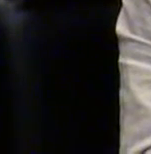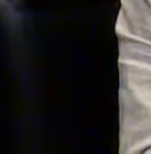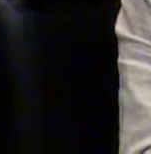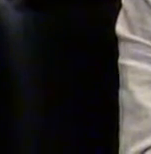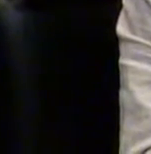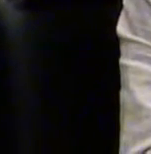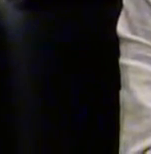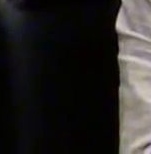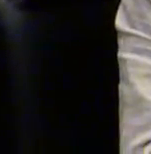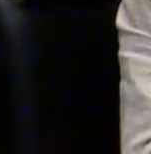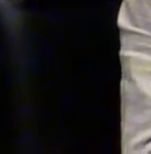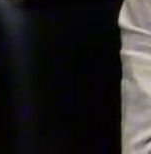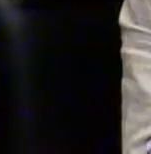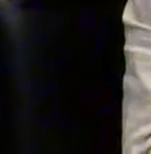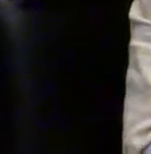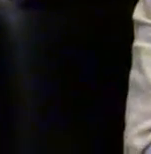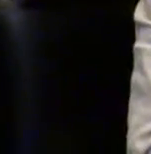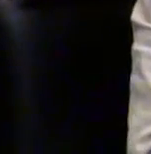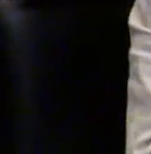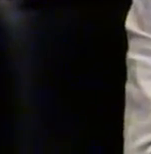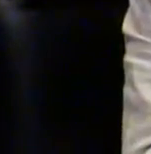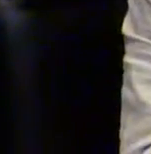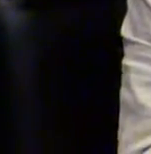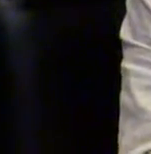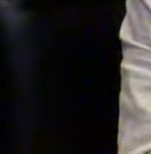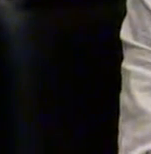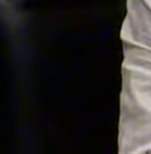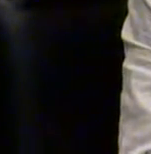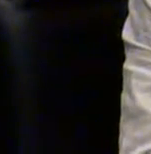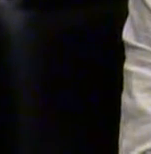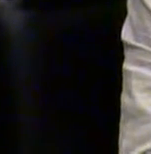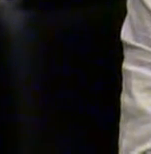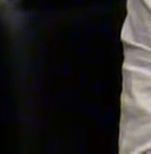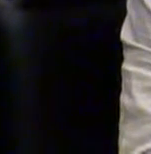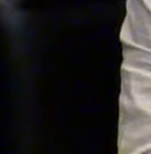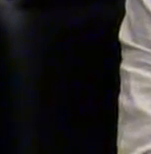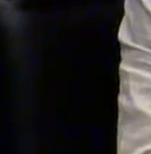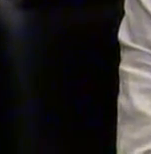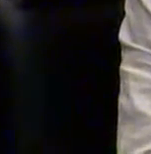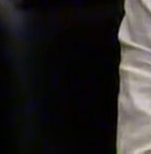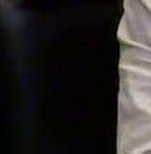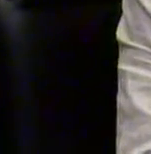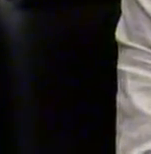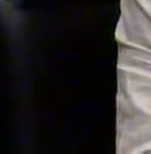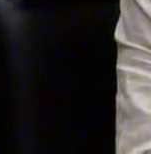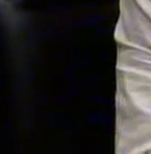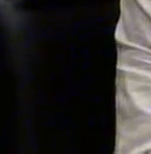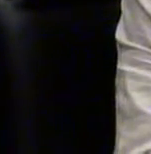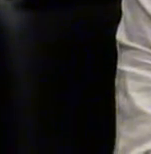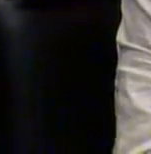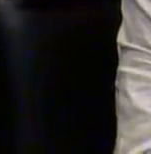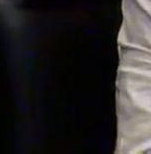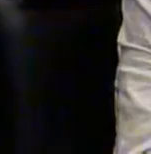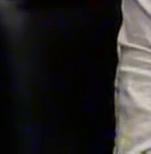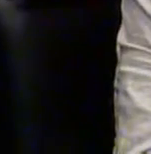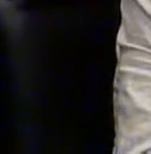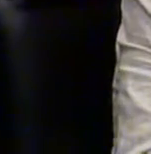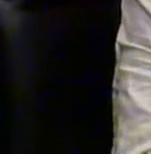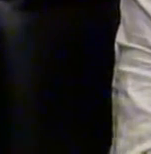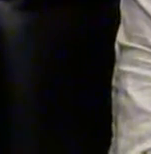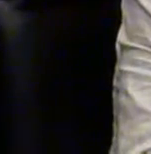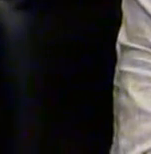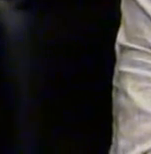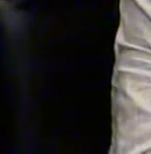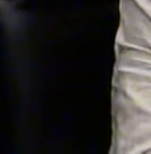du RBI qui n'est pas substitutive à un revenu existant doit trouver un financement additionnel propre. Parmi les possibilités